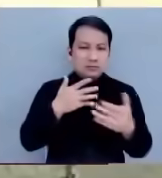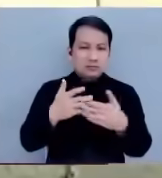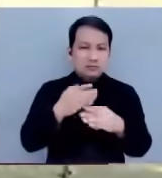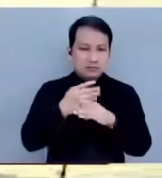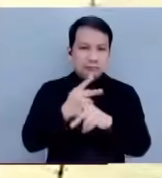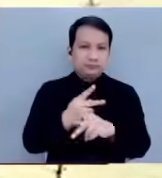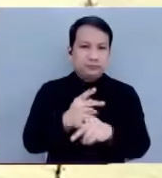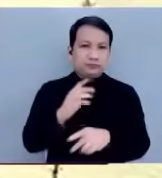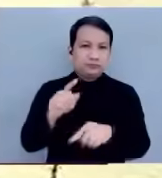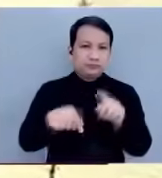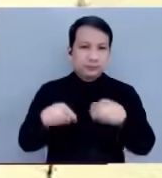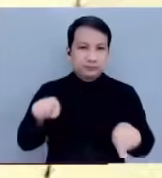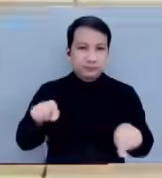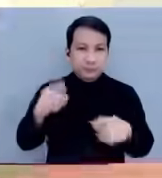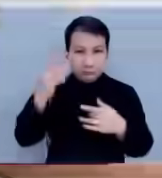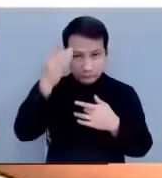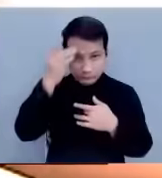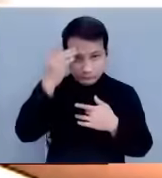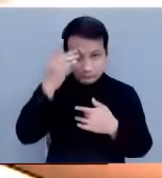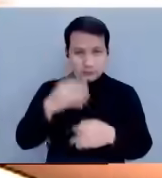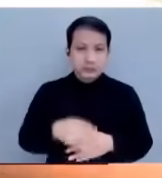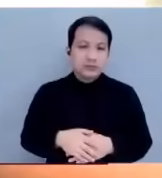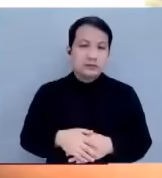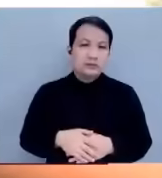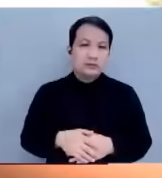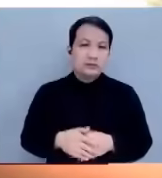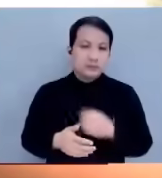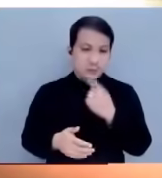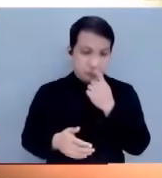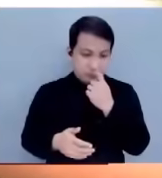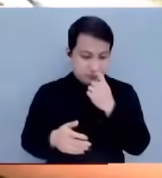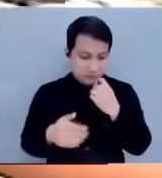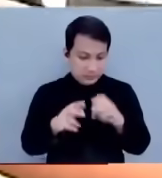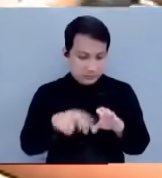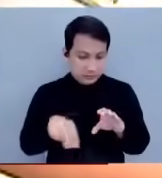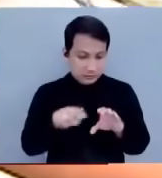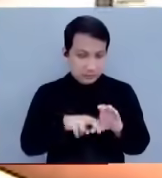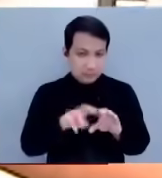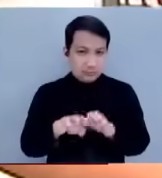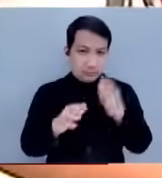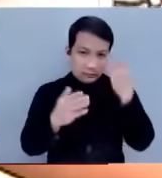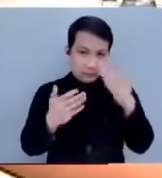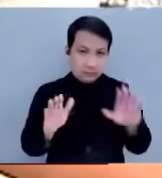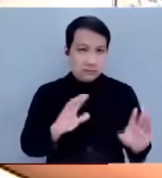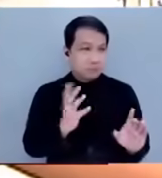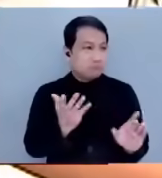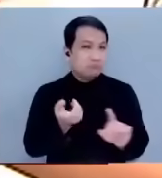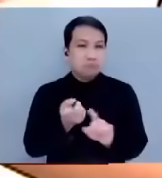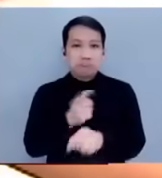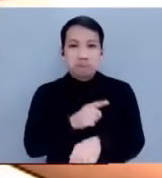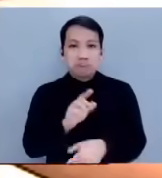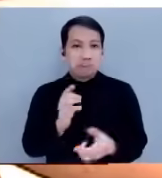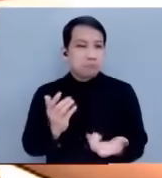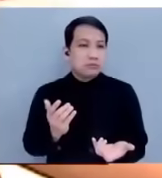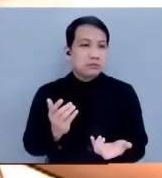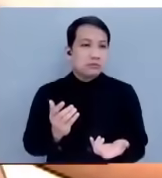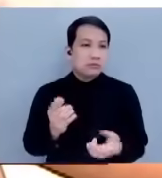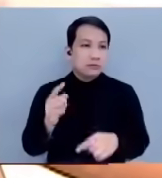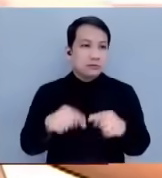iba't ibang klase ng sakit. Dahil sa mga pasahero, hindi namin alam kung saan sila nanggaling, ano ang mayroon